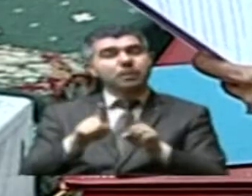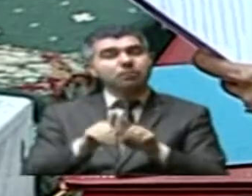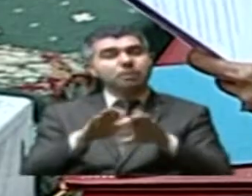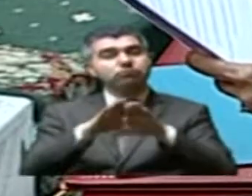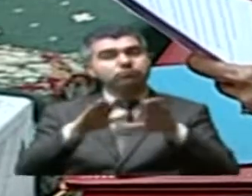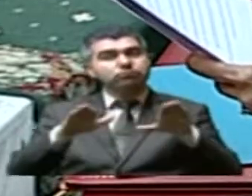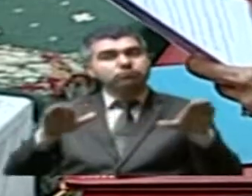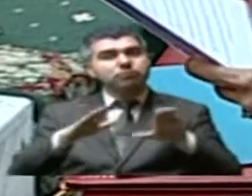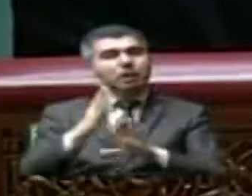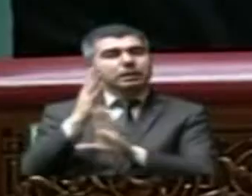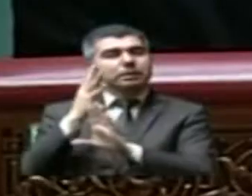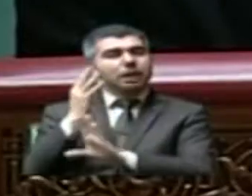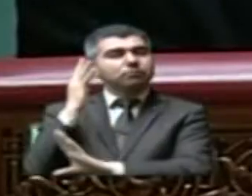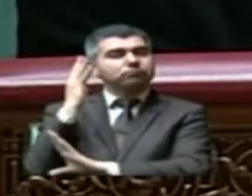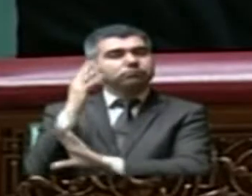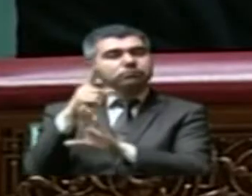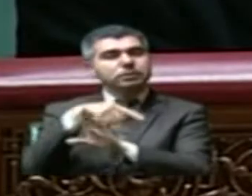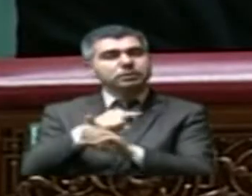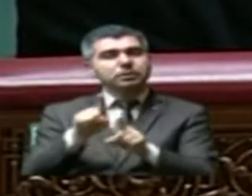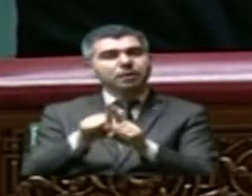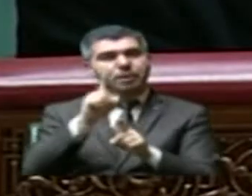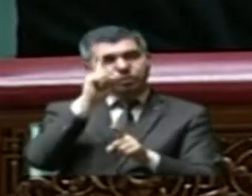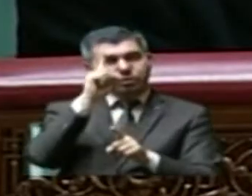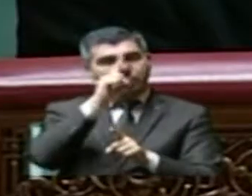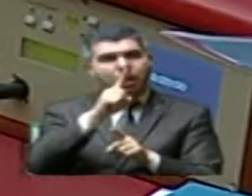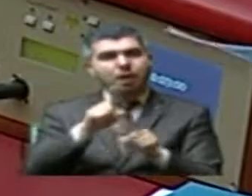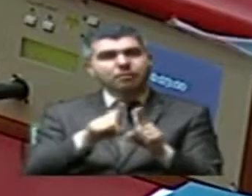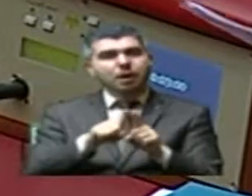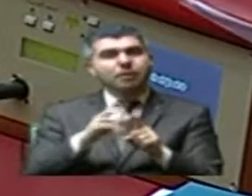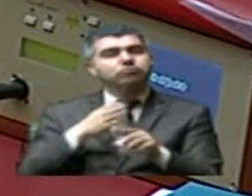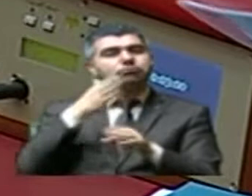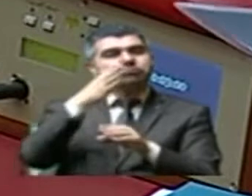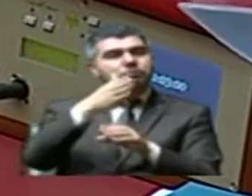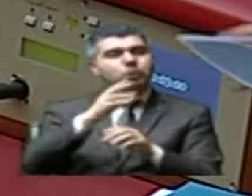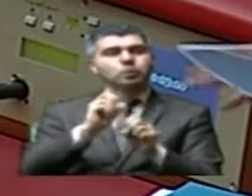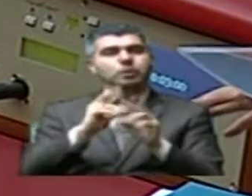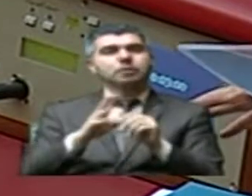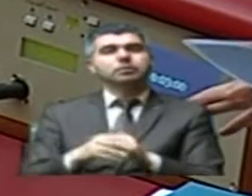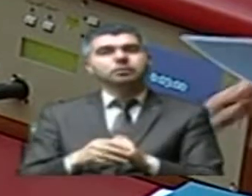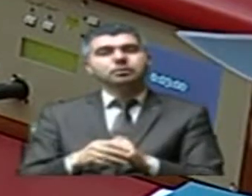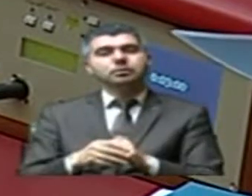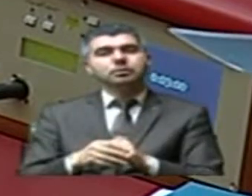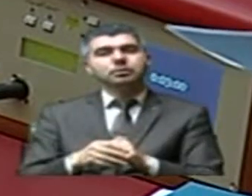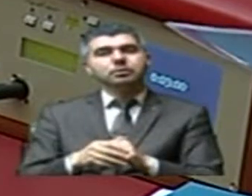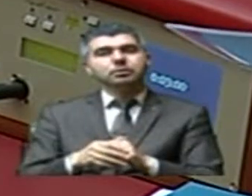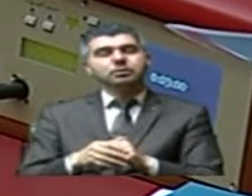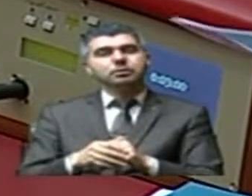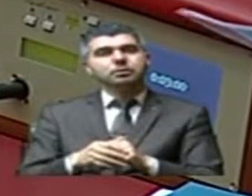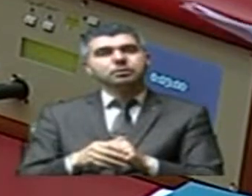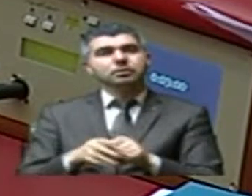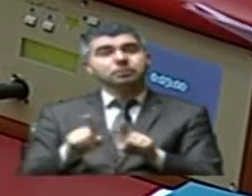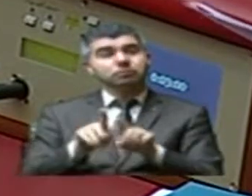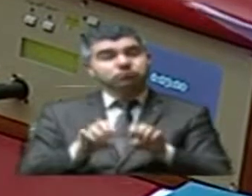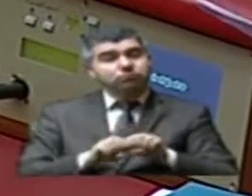للتأهيل البيئي لبلادنا، بالتالي كون مطمئن أننا سنلبي الدعوة كلما دعوتمونا. بالنسبة لما يتعلق